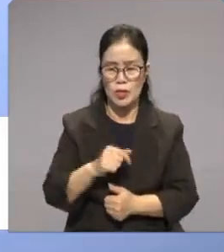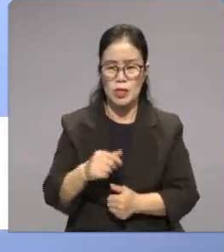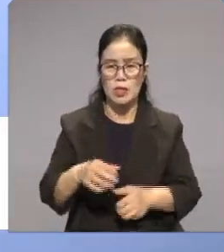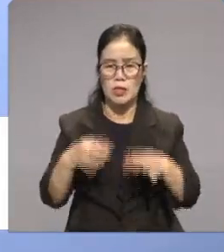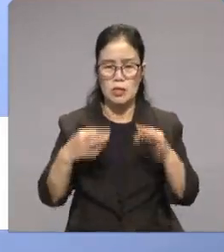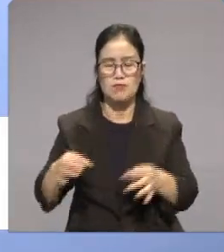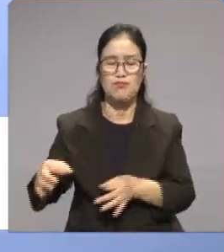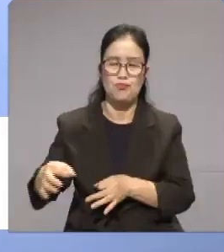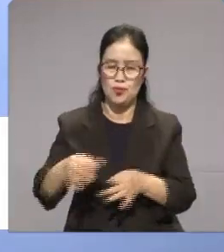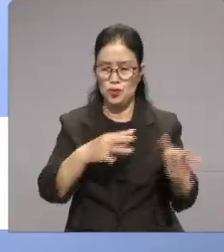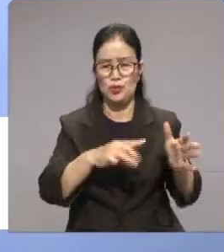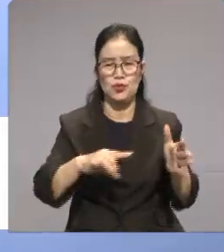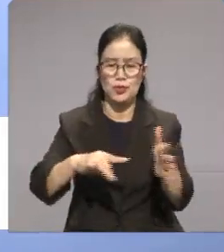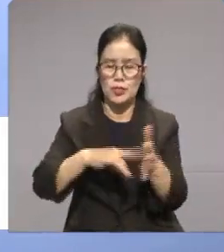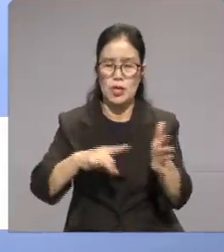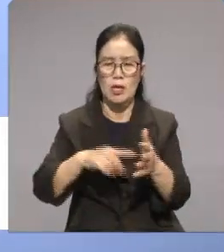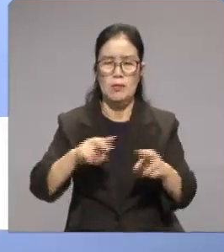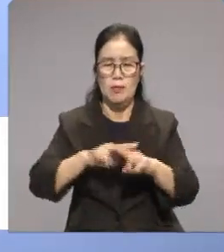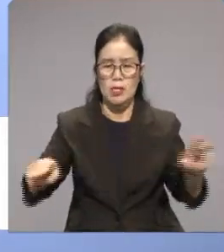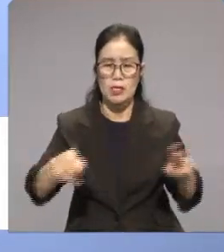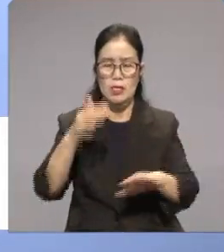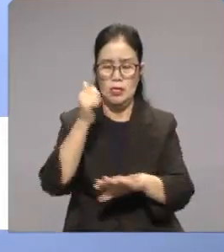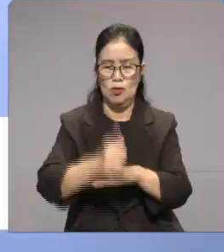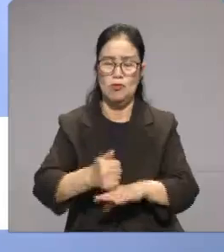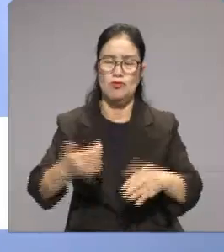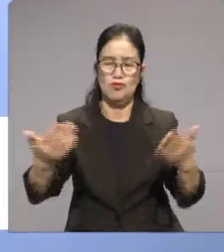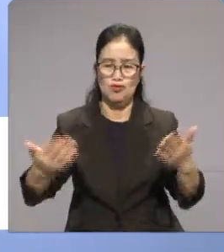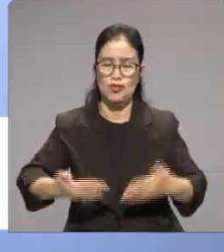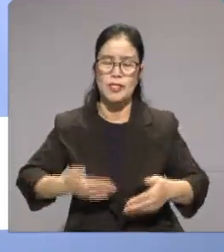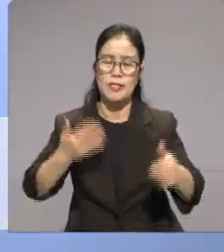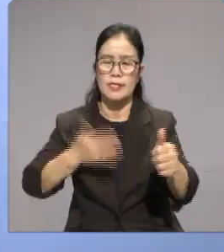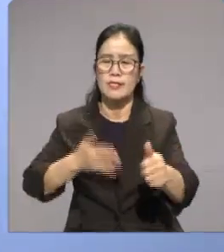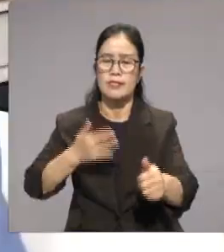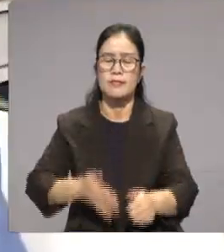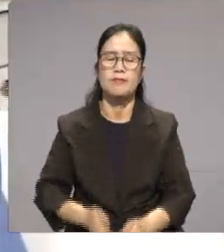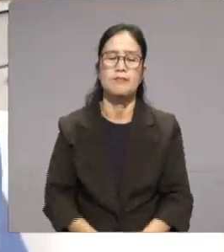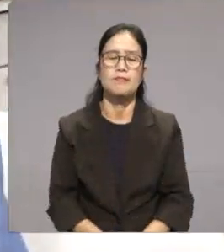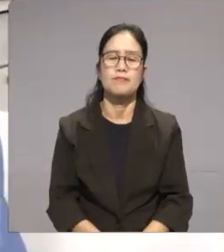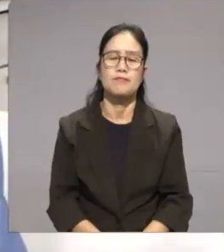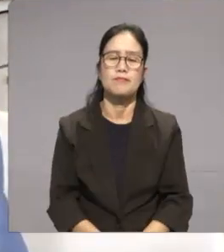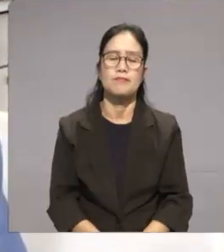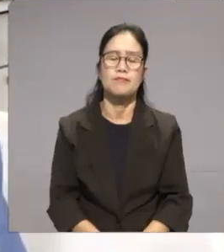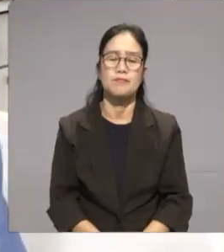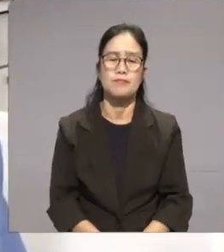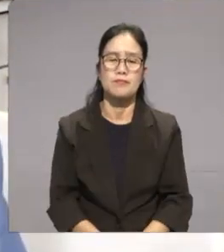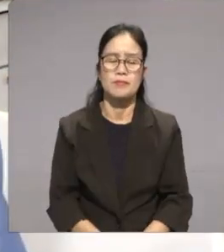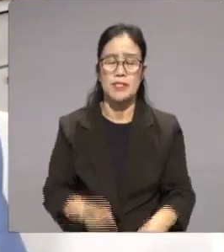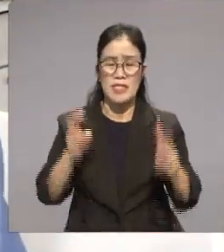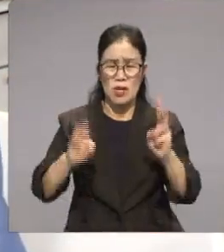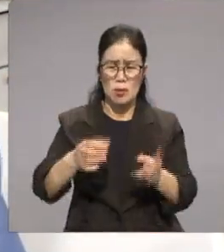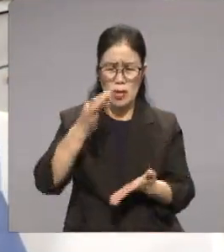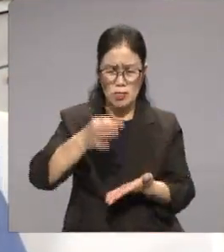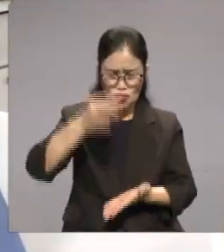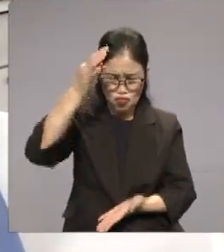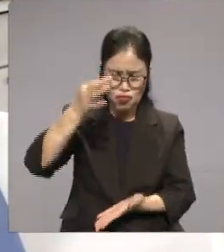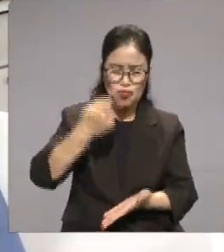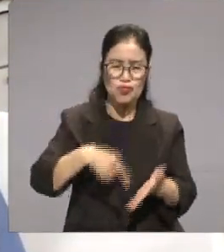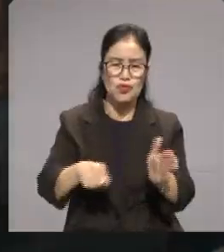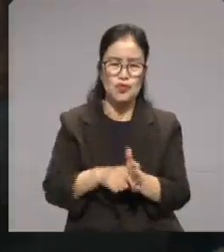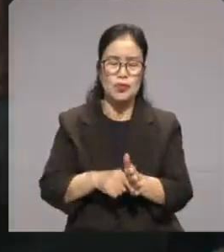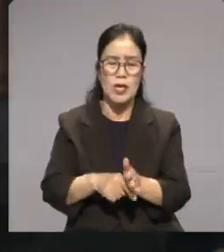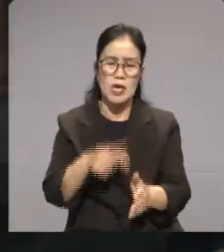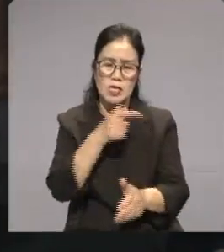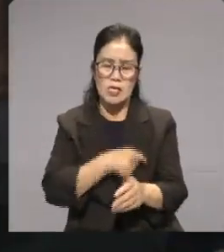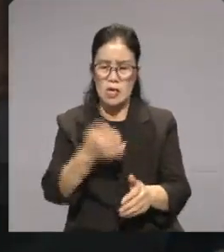국회가 조속히 금투세 폐지 결론을 내려주시기를. 기업 가치 재고를 위해 이사의